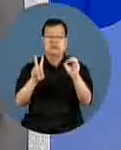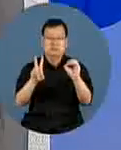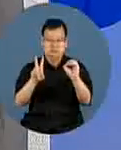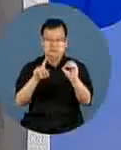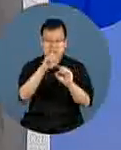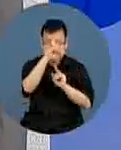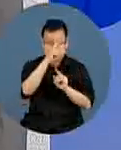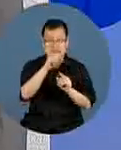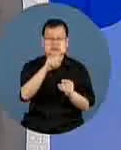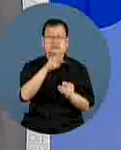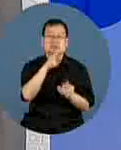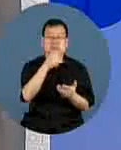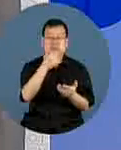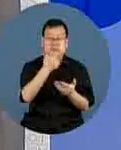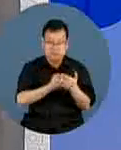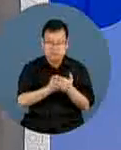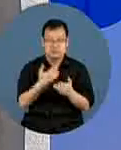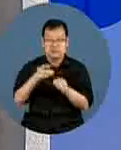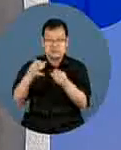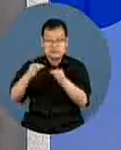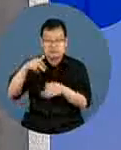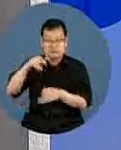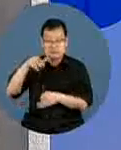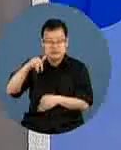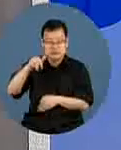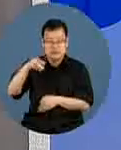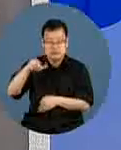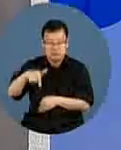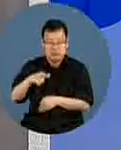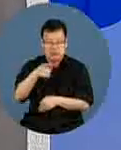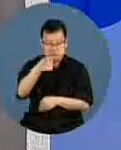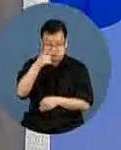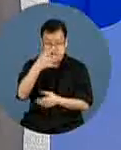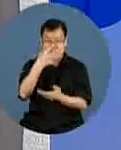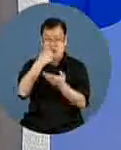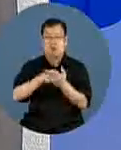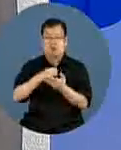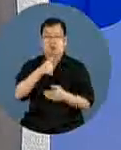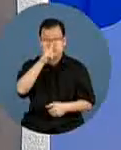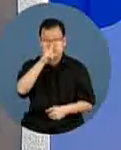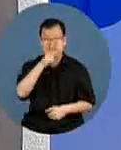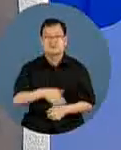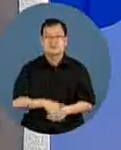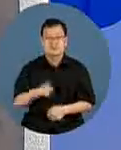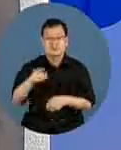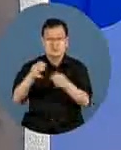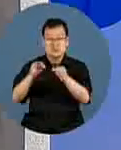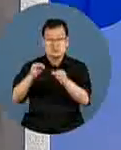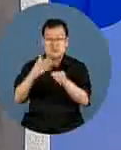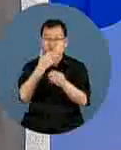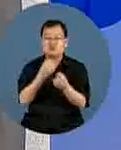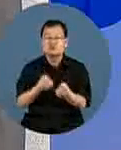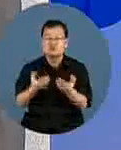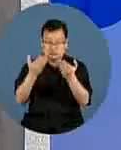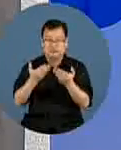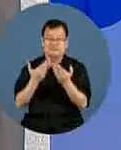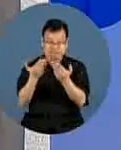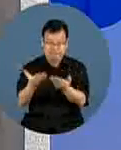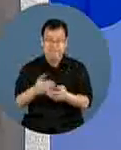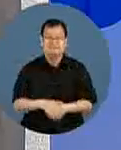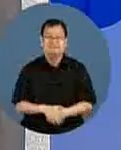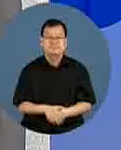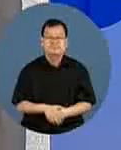구단으로서는 아쉽지만요, 김지석 6단 또 새로운 타이틀 주인이 생겼습니다. 그렇죠. 자, 김지석 6단에게 축하 인사를